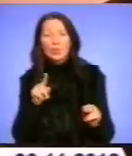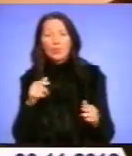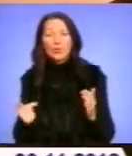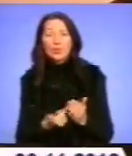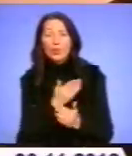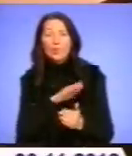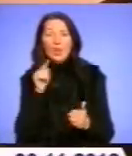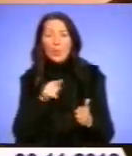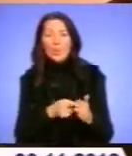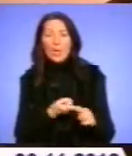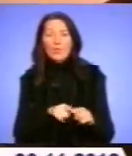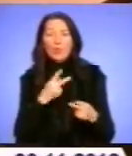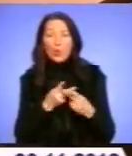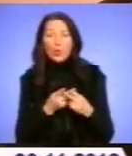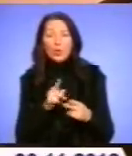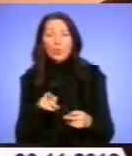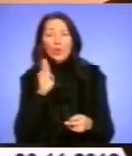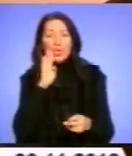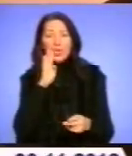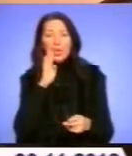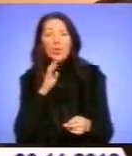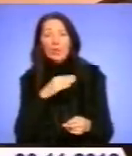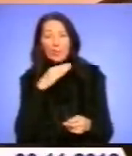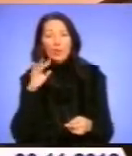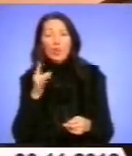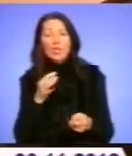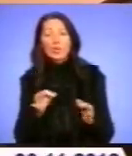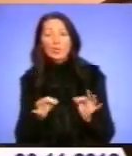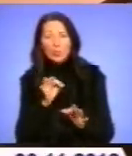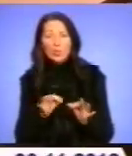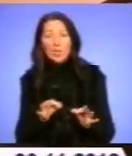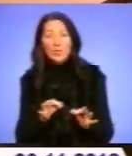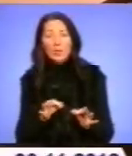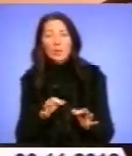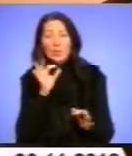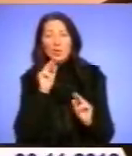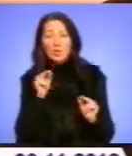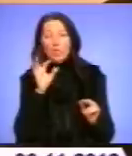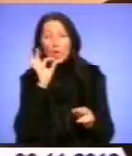цю колонію. Тому жінки неодноразово судимі, відверто вам скажу, дуже